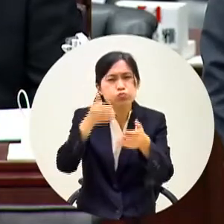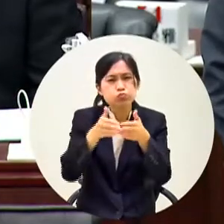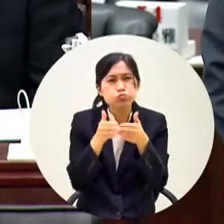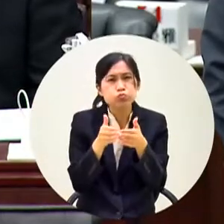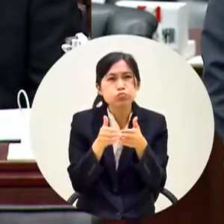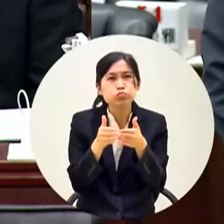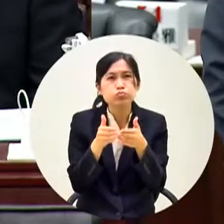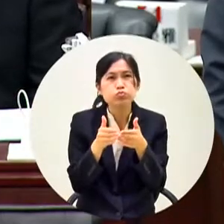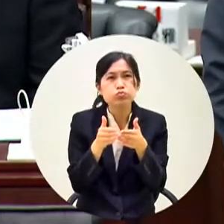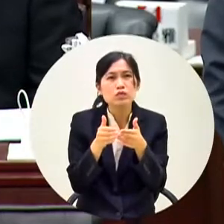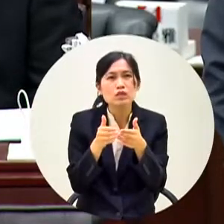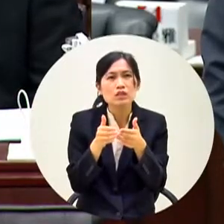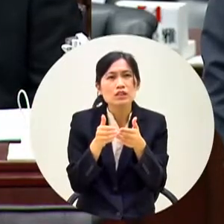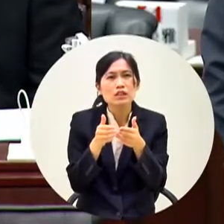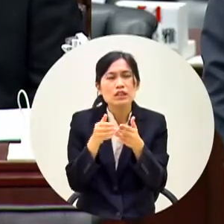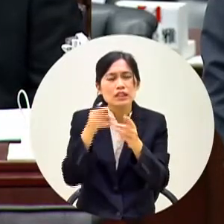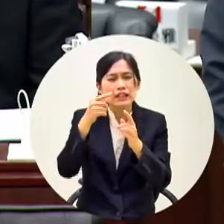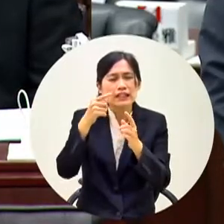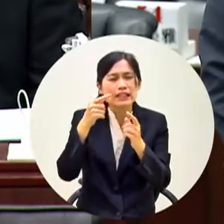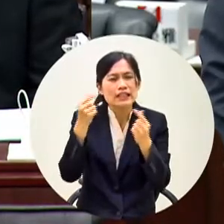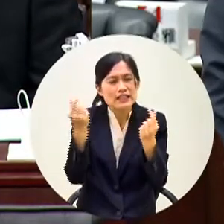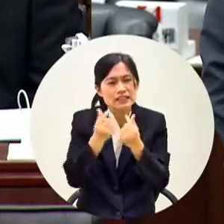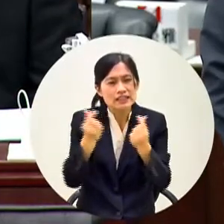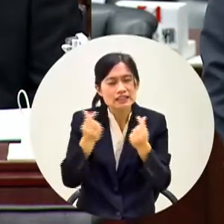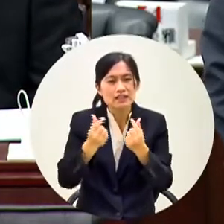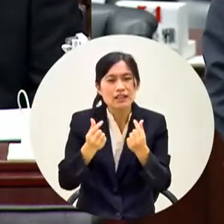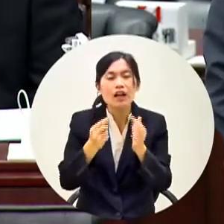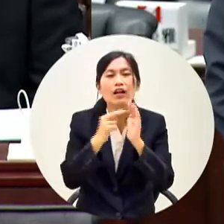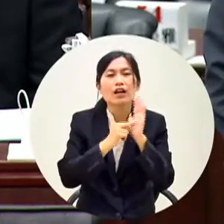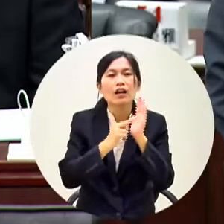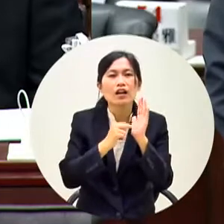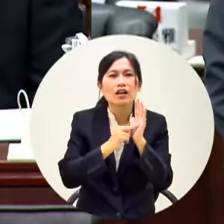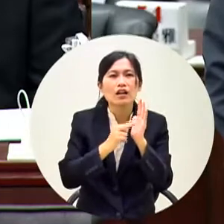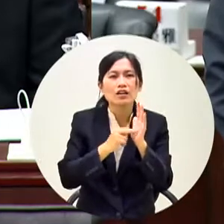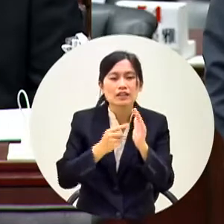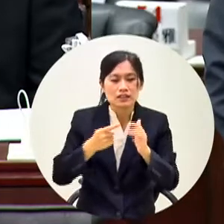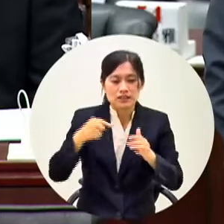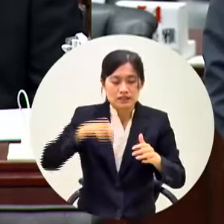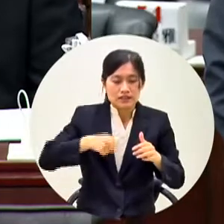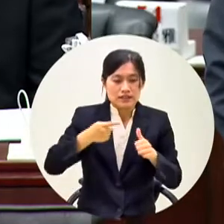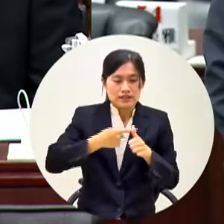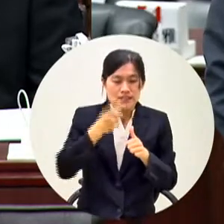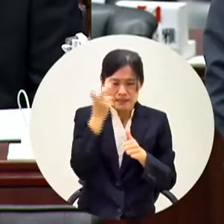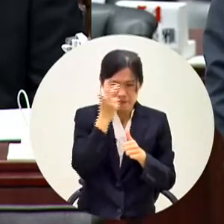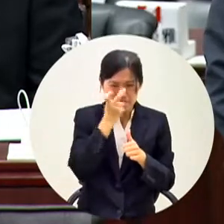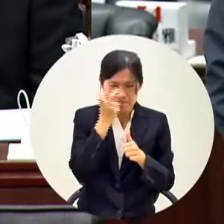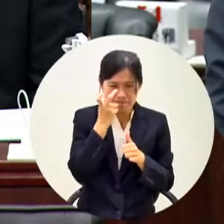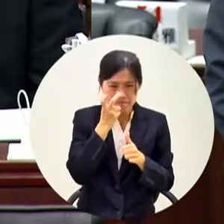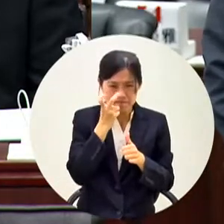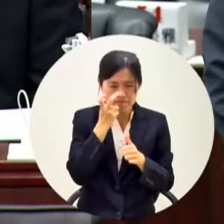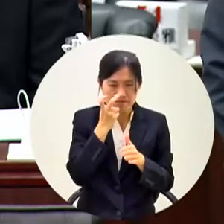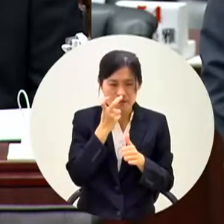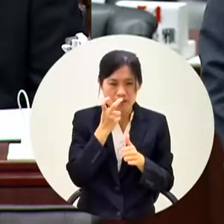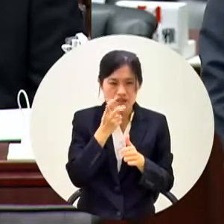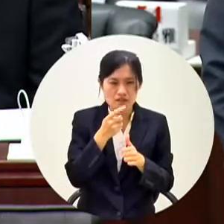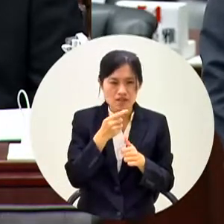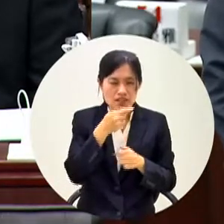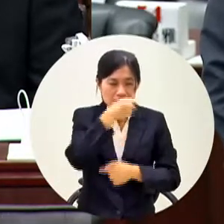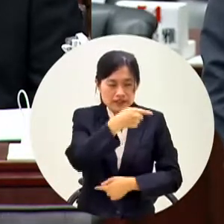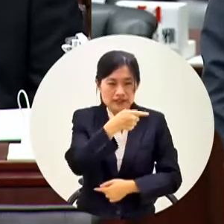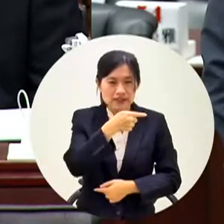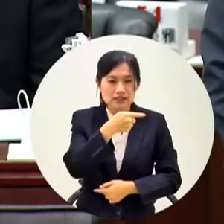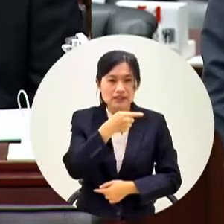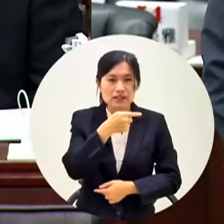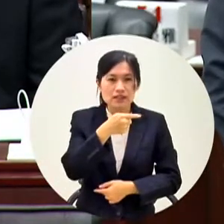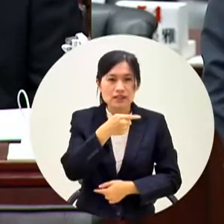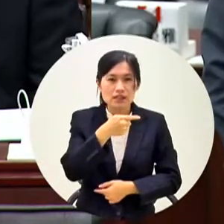种程度吼，那假使讲，譬如讲你只先检查吼，啊检查假设那是阴性吼，啊过到那边，啊你大